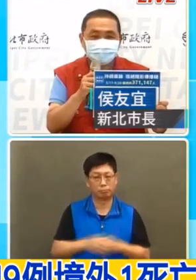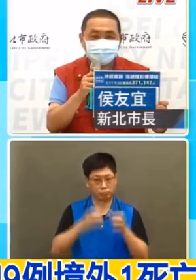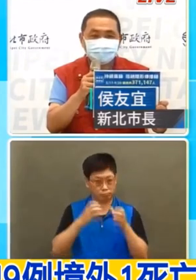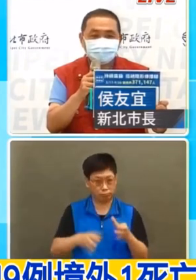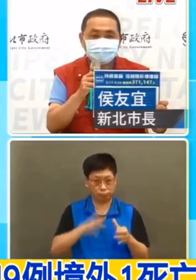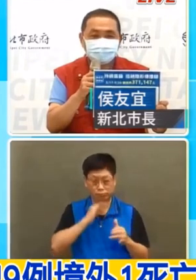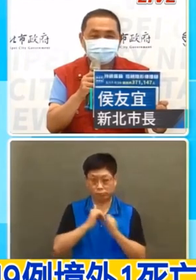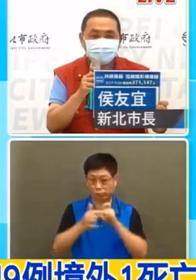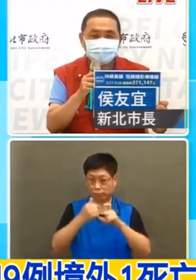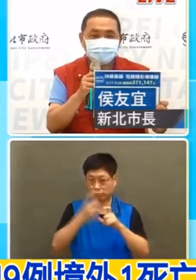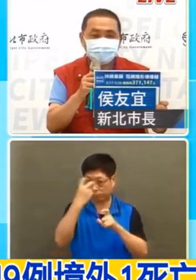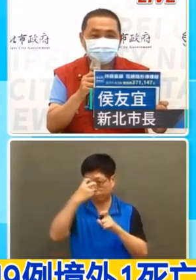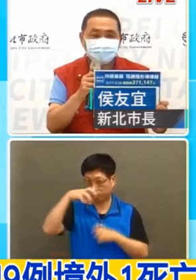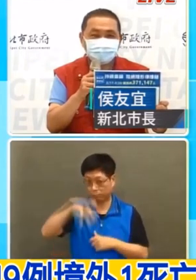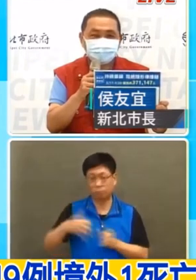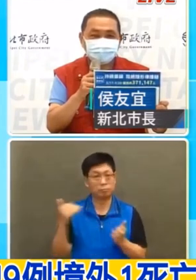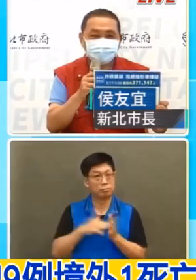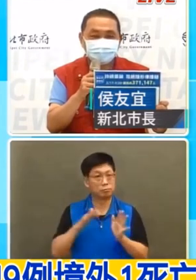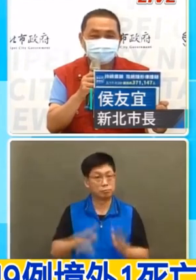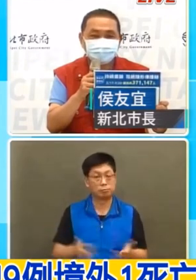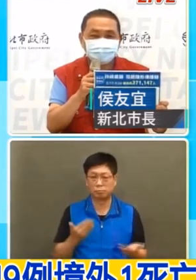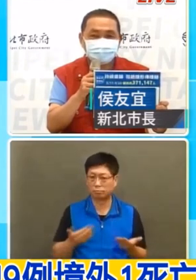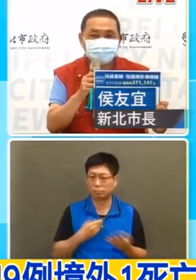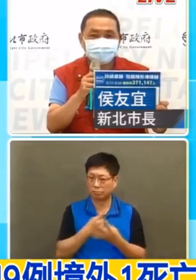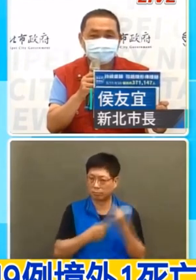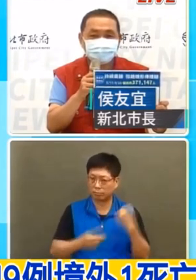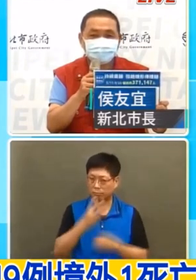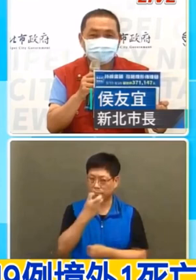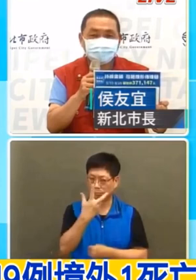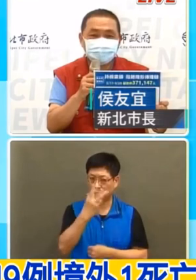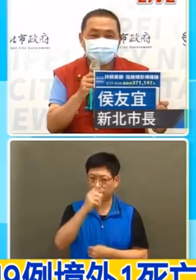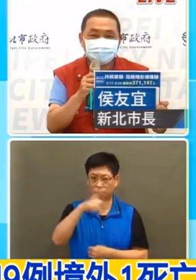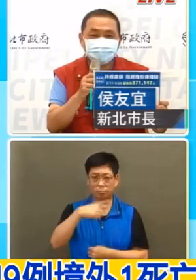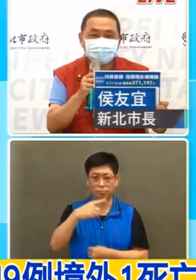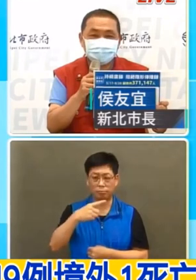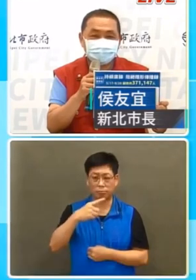筛站到现在已经筛了